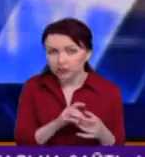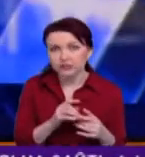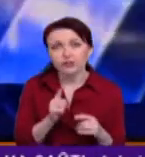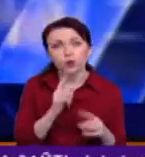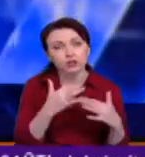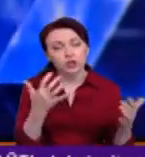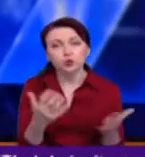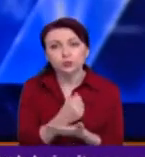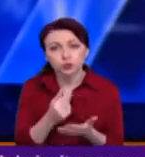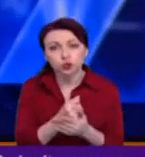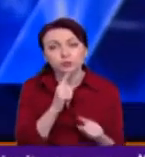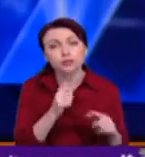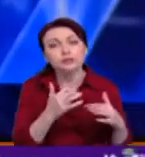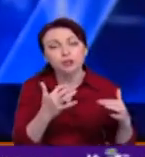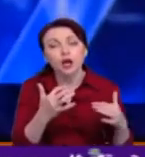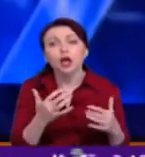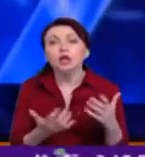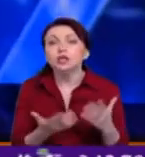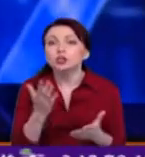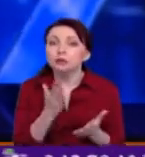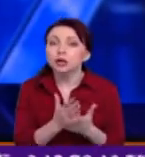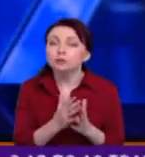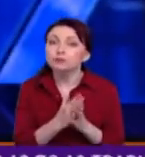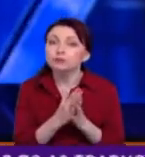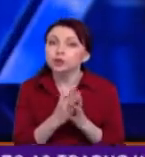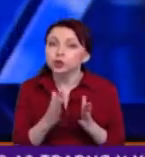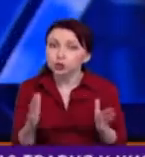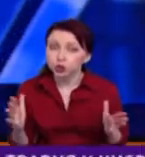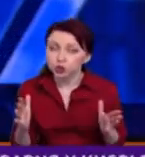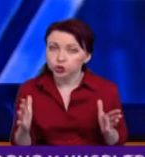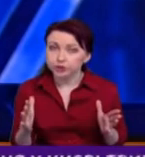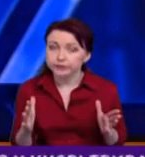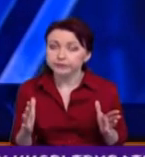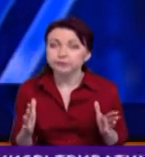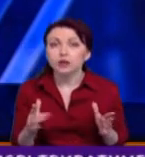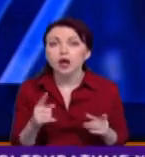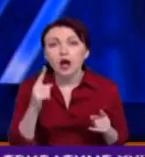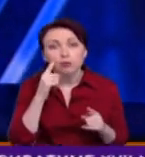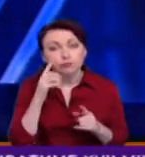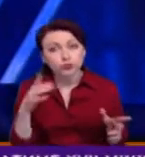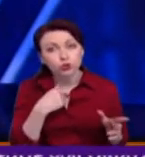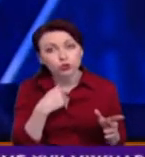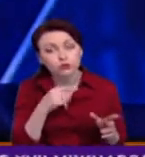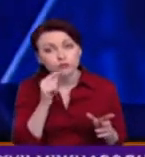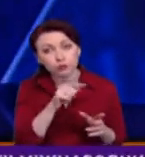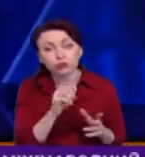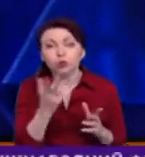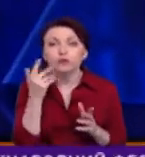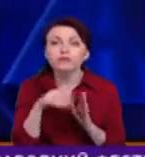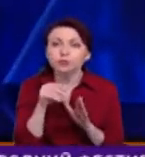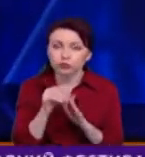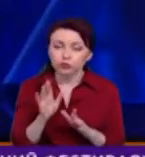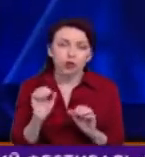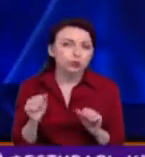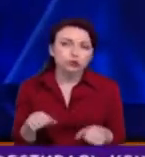успішно співпрацювати, в тому випадку, коли він має більшість. Більшість, очевидно, він буде мати після того, як відбудуться вибори. Або, може, і не буде мати. Тому